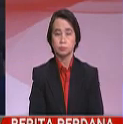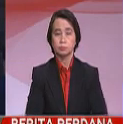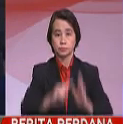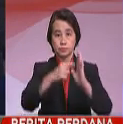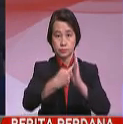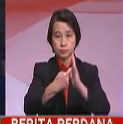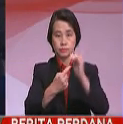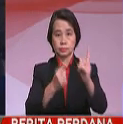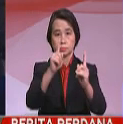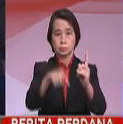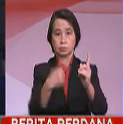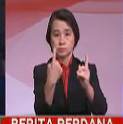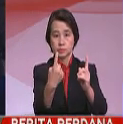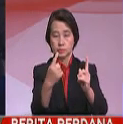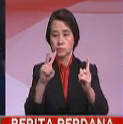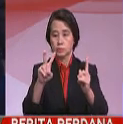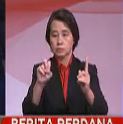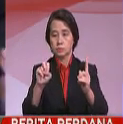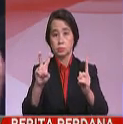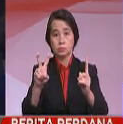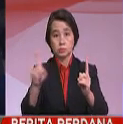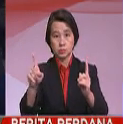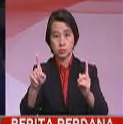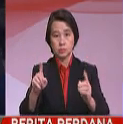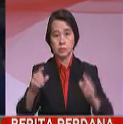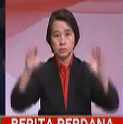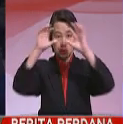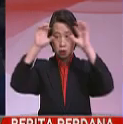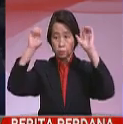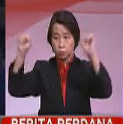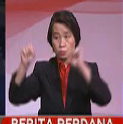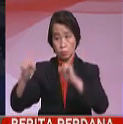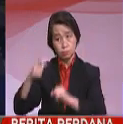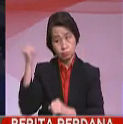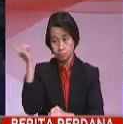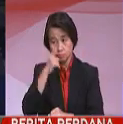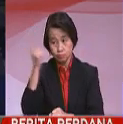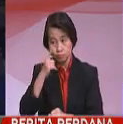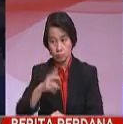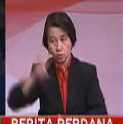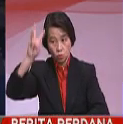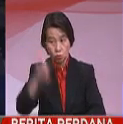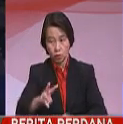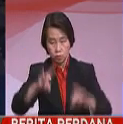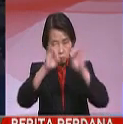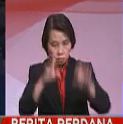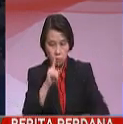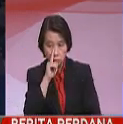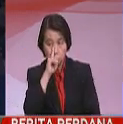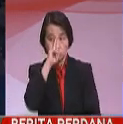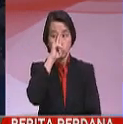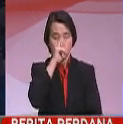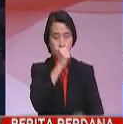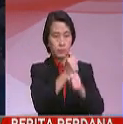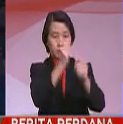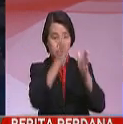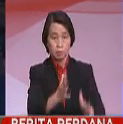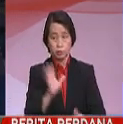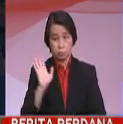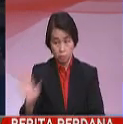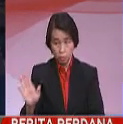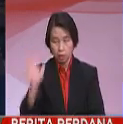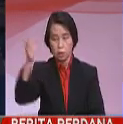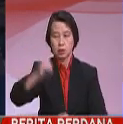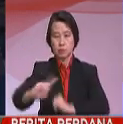Berkuat kuasa 1 Januari 2021, majikan yang masih ingkar untuk mewajibkan ujian saringan terhadap pekerja asing mereka